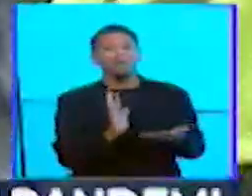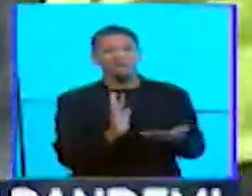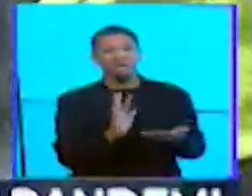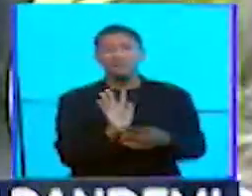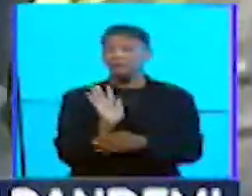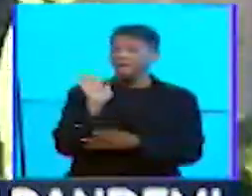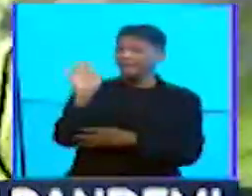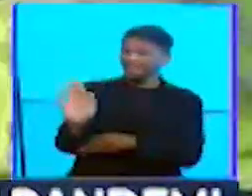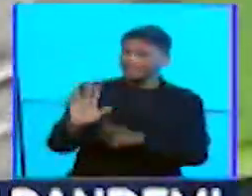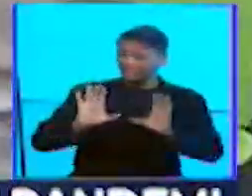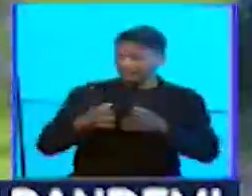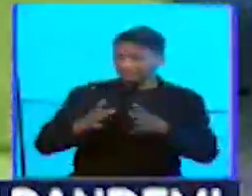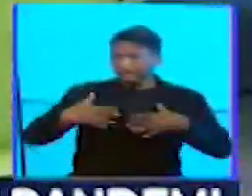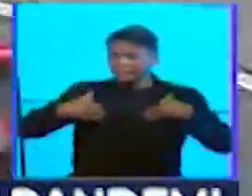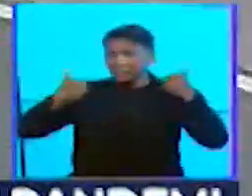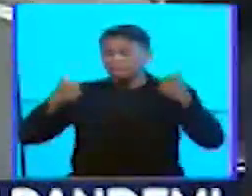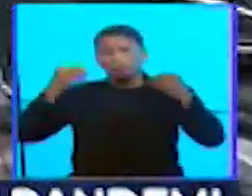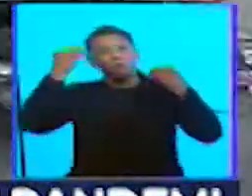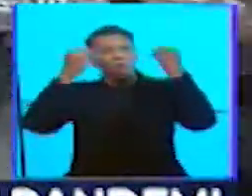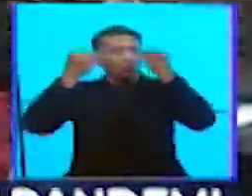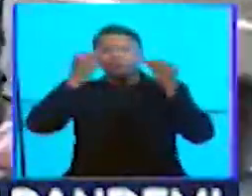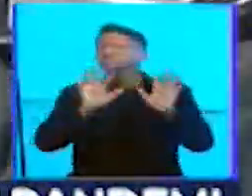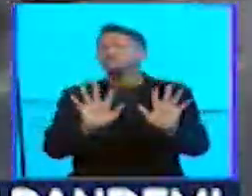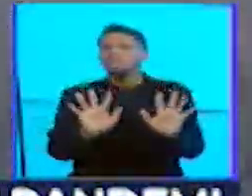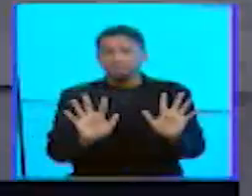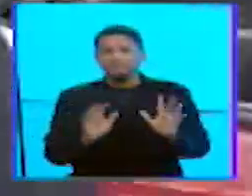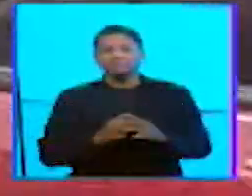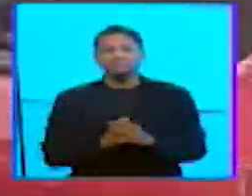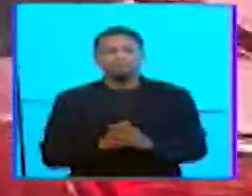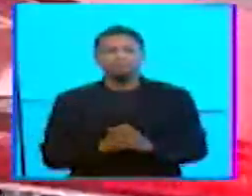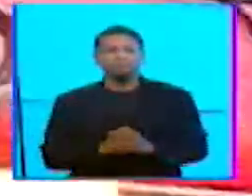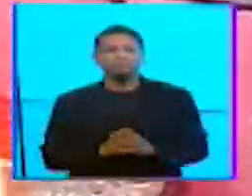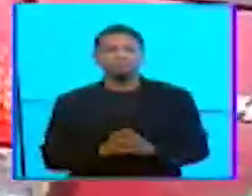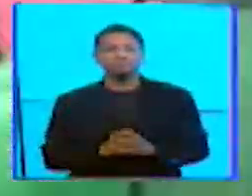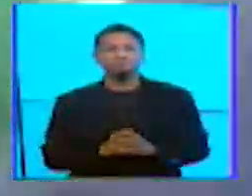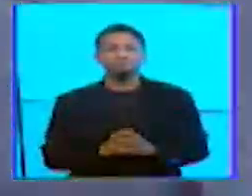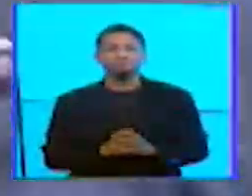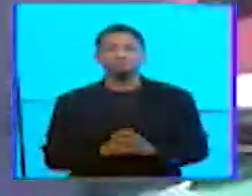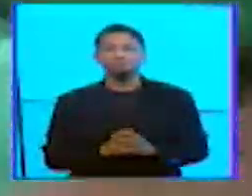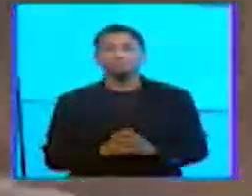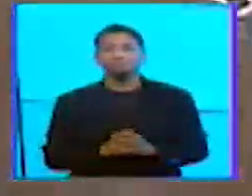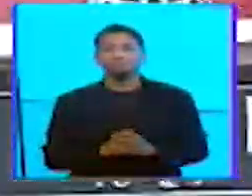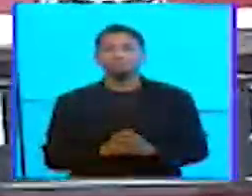kewalahan dan fasilitas kesehatan diambang kolaps. Tim Liputan iNews melaporkan.